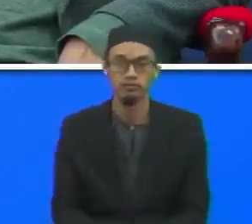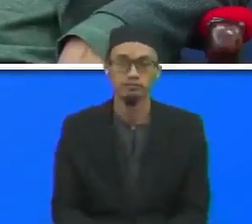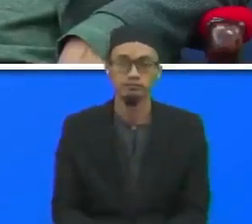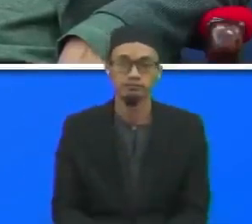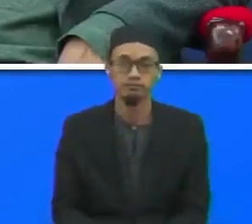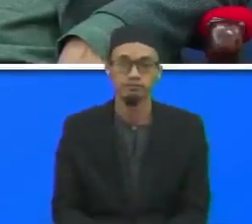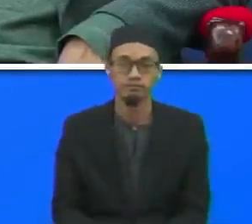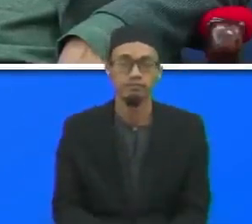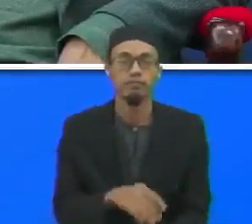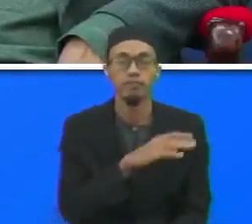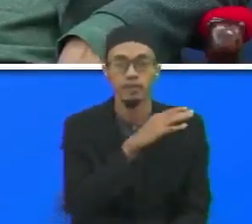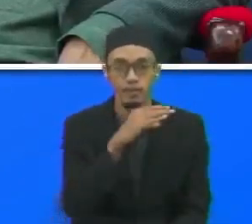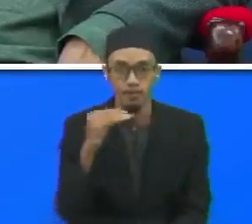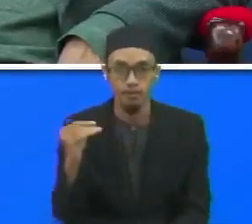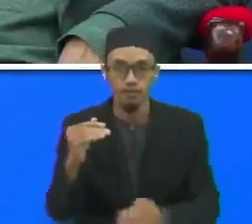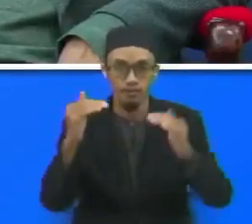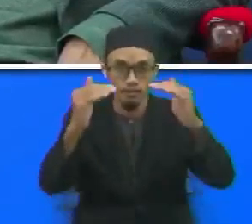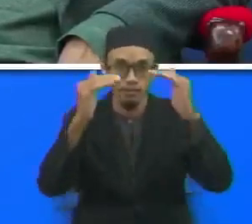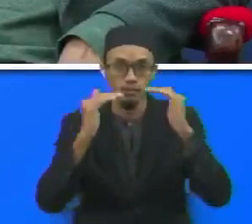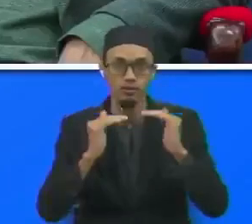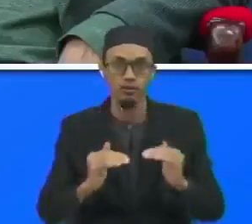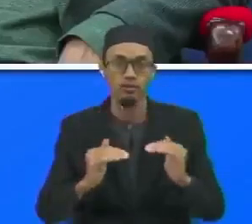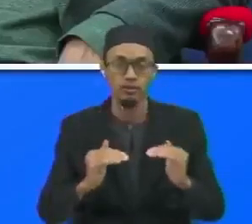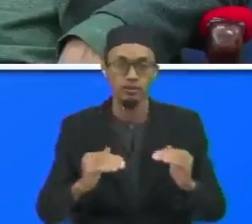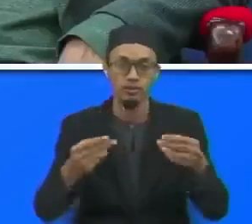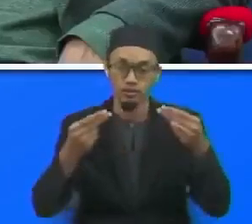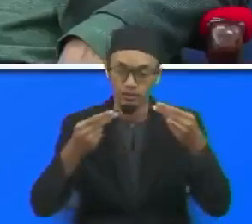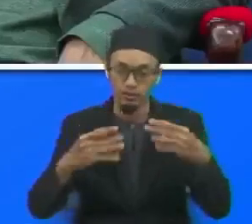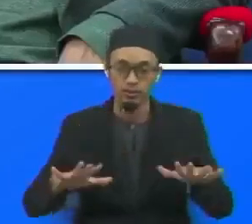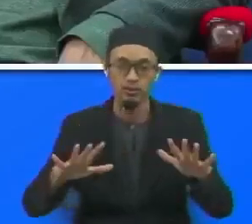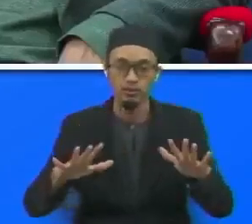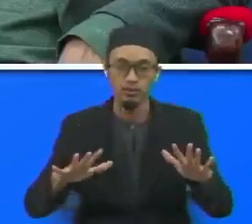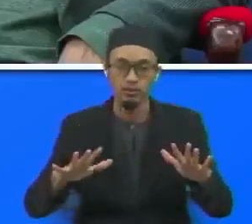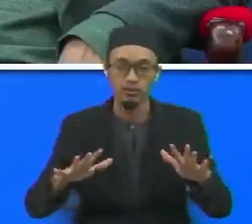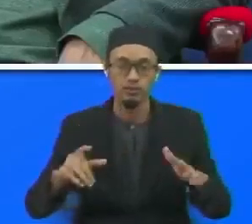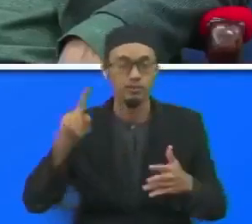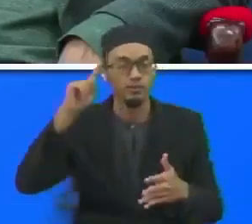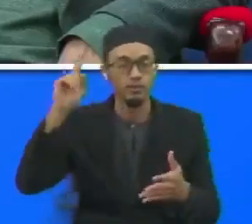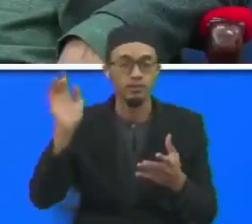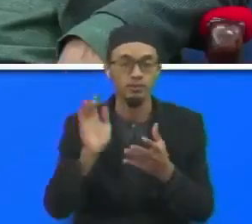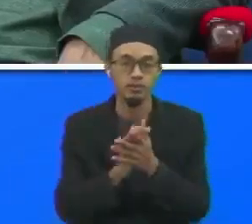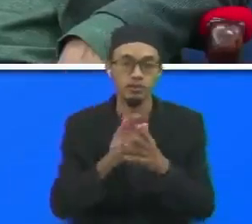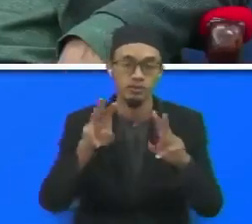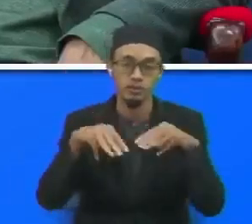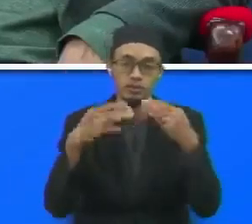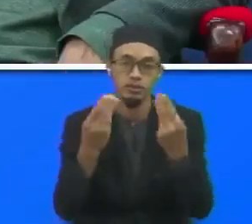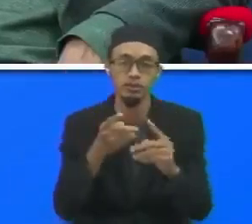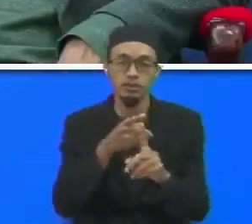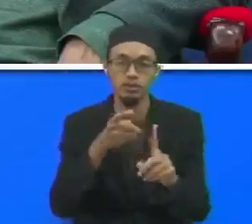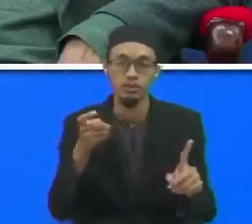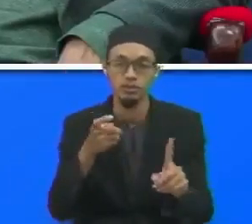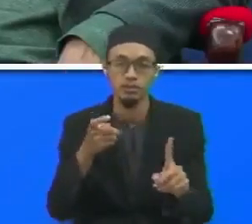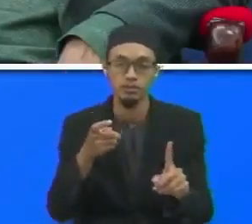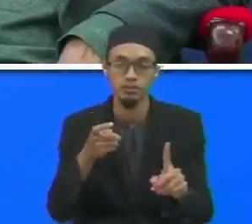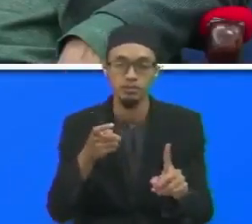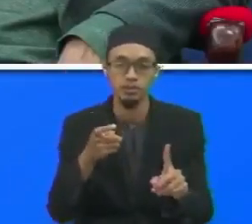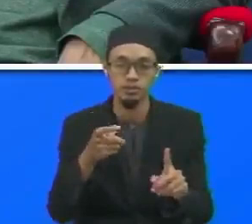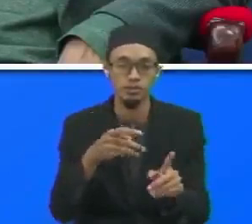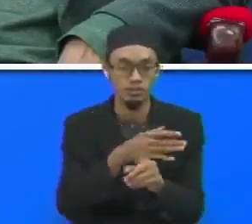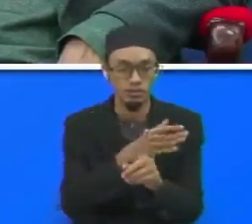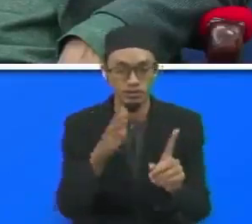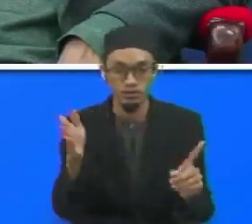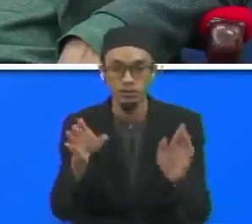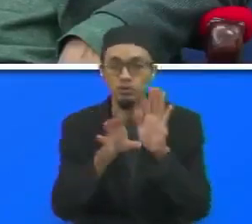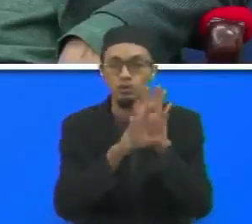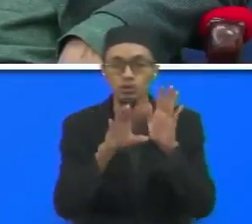kena hilanglah kepercayaan masyarakat yang banyak sangat khurafat. Kadang-kadang dalam filem pun banyak. Dalam filem ni kadang-kadang